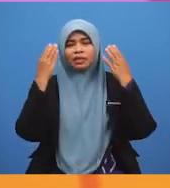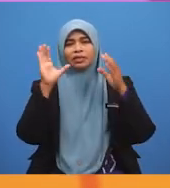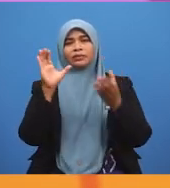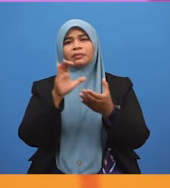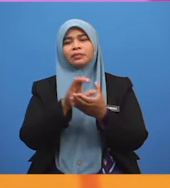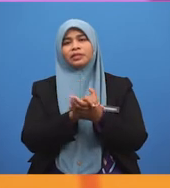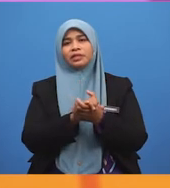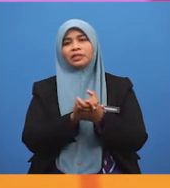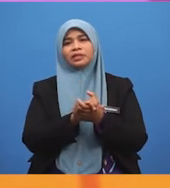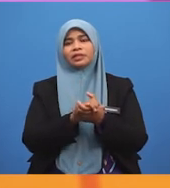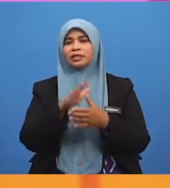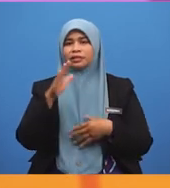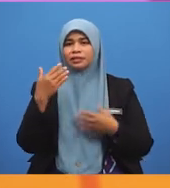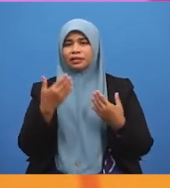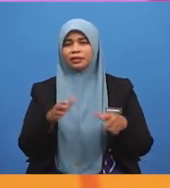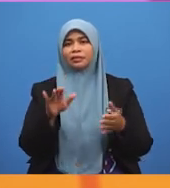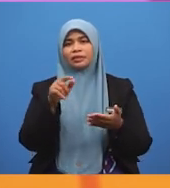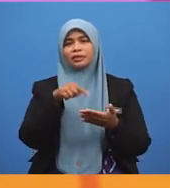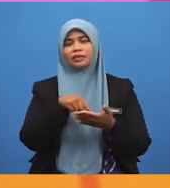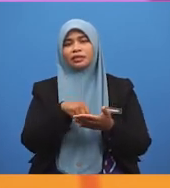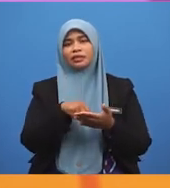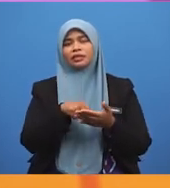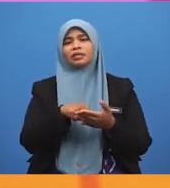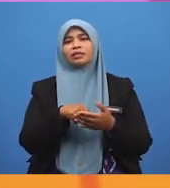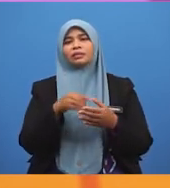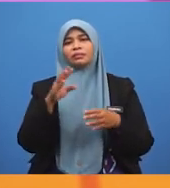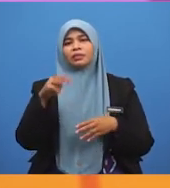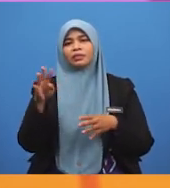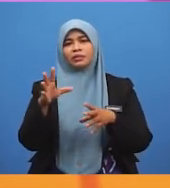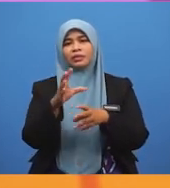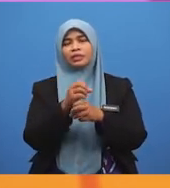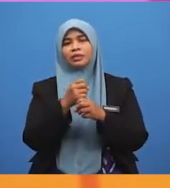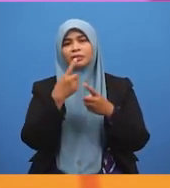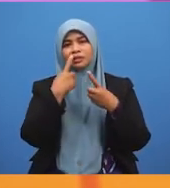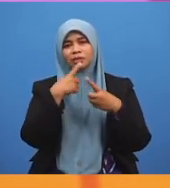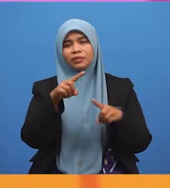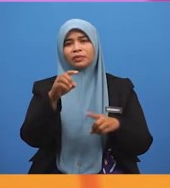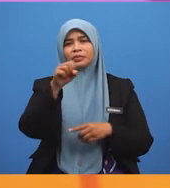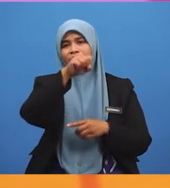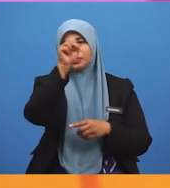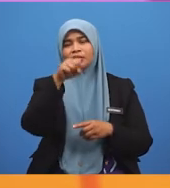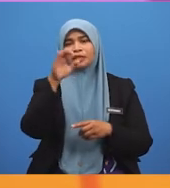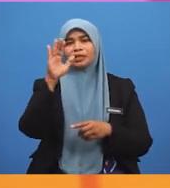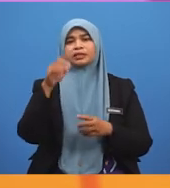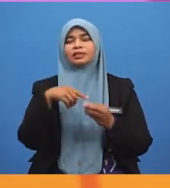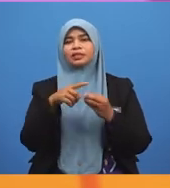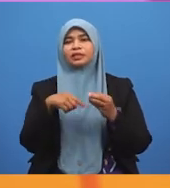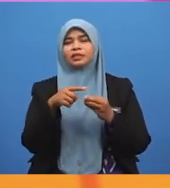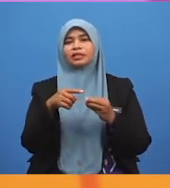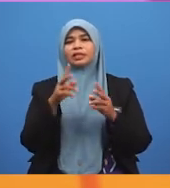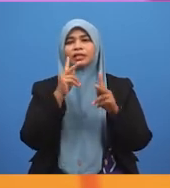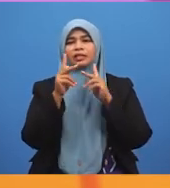Cikgu percaya selepas ini, murid-murid dapat menjawab soalan yang